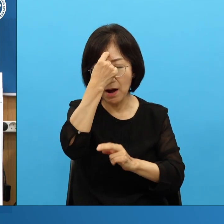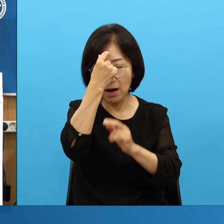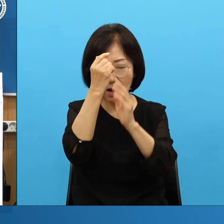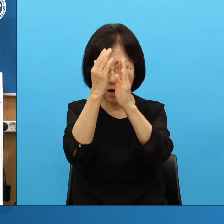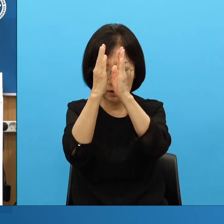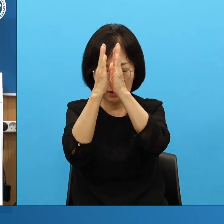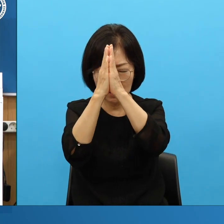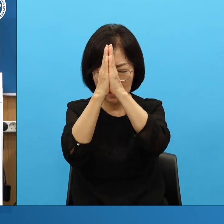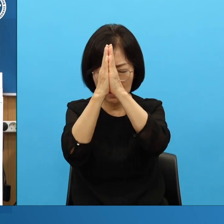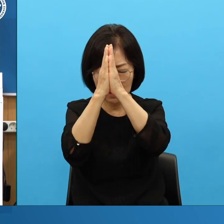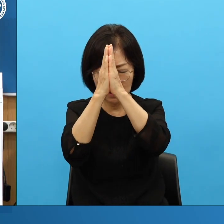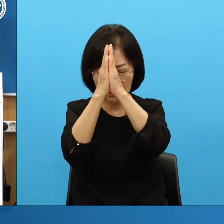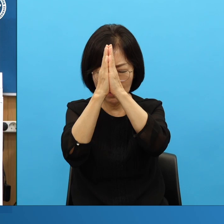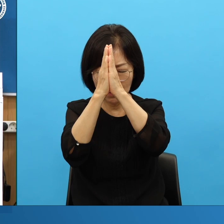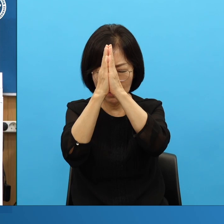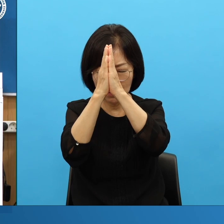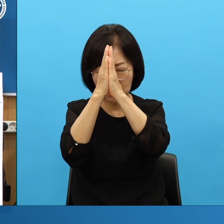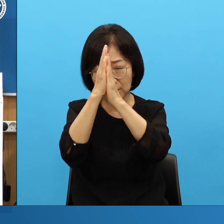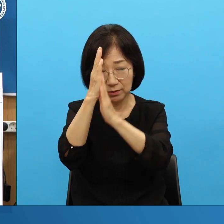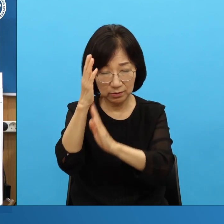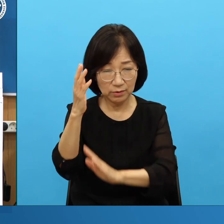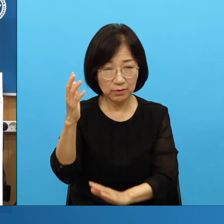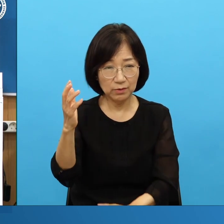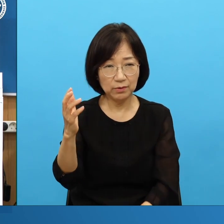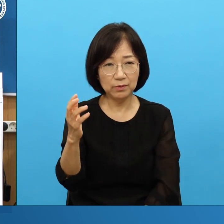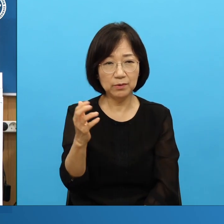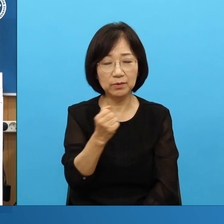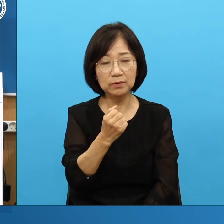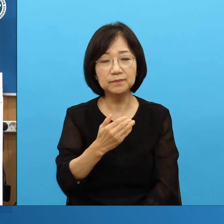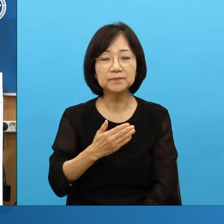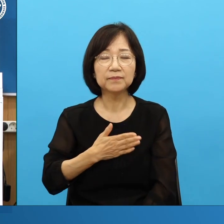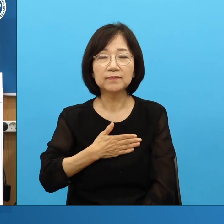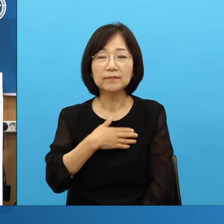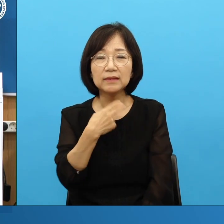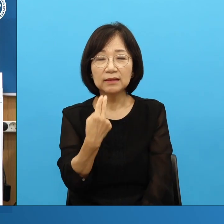눈물과 기도